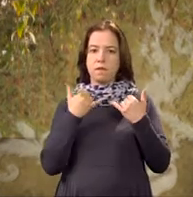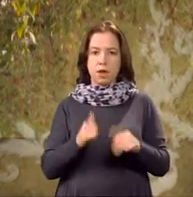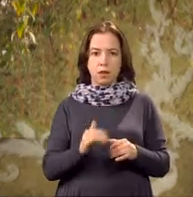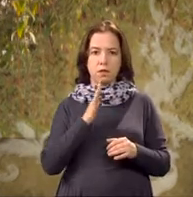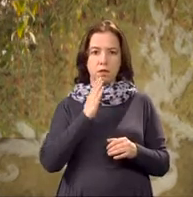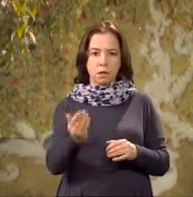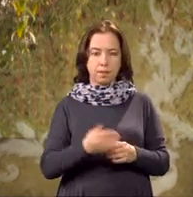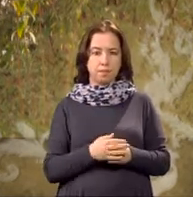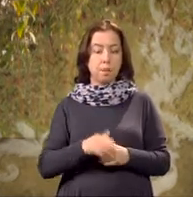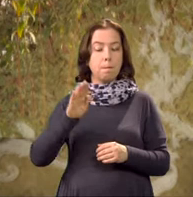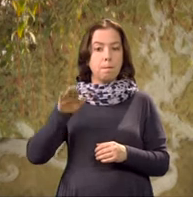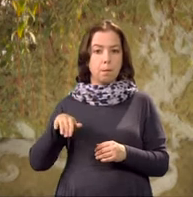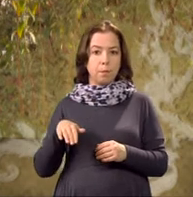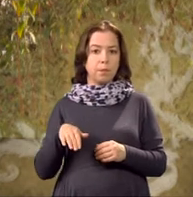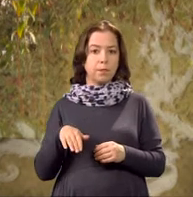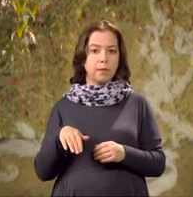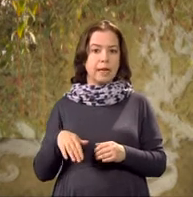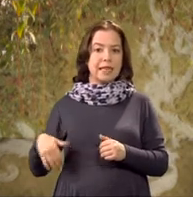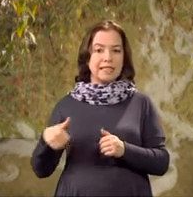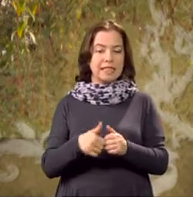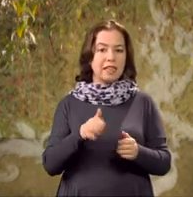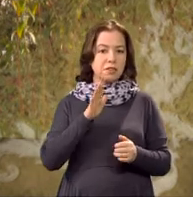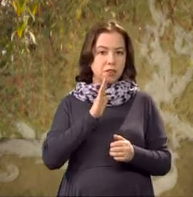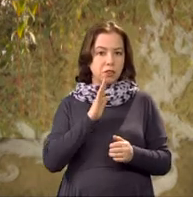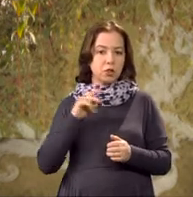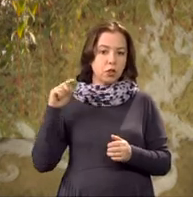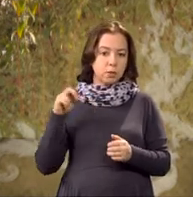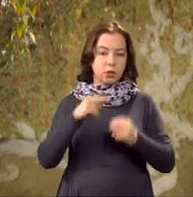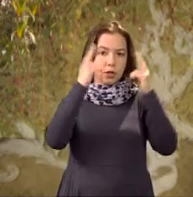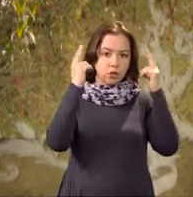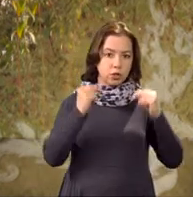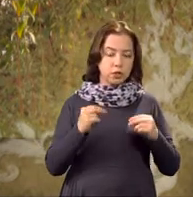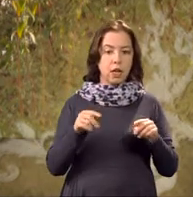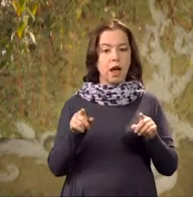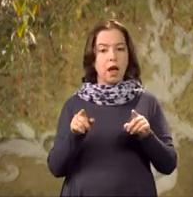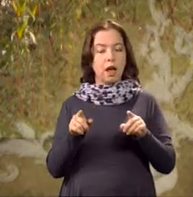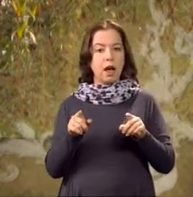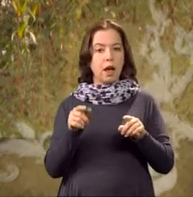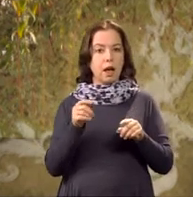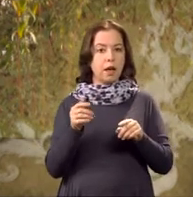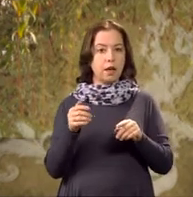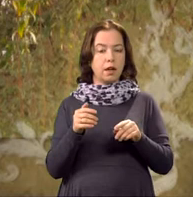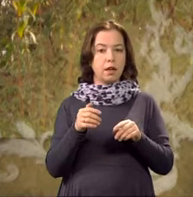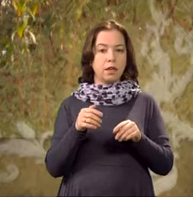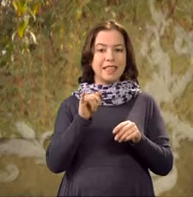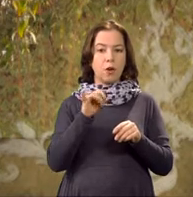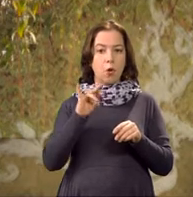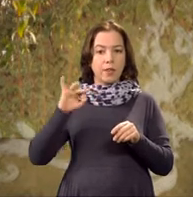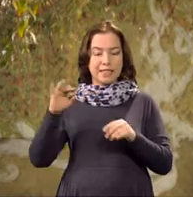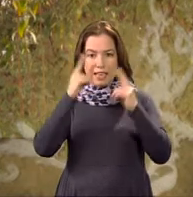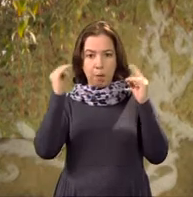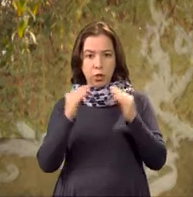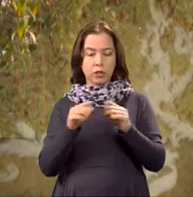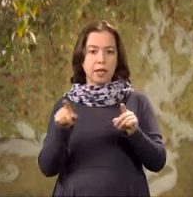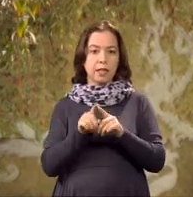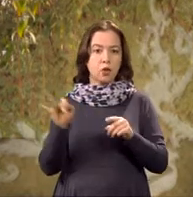свідомість. Потім слідом за нею спускалися її ченці, насельники Іонинського монастиря, і